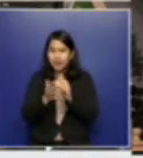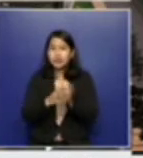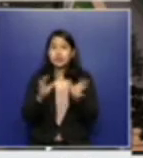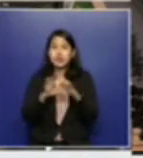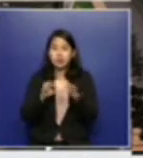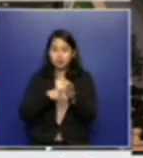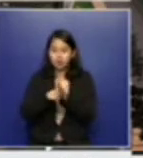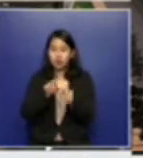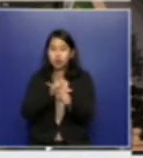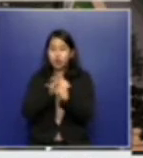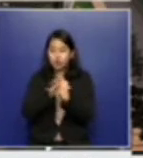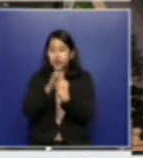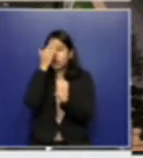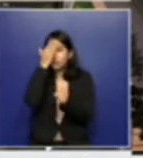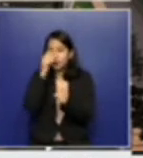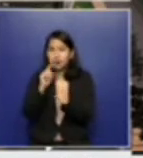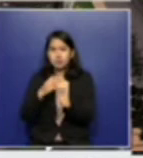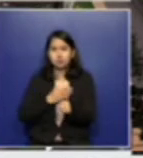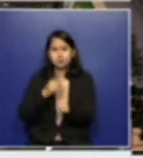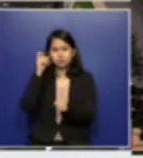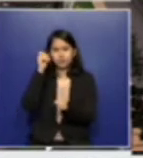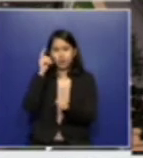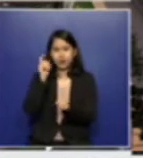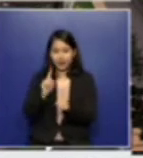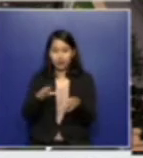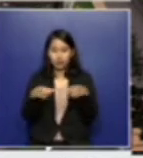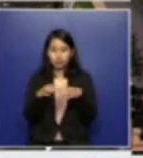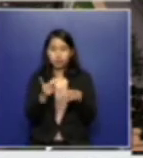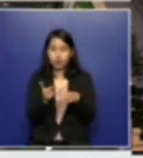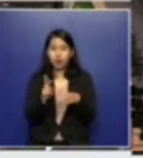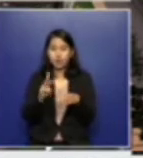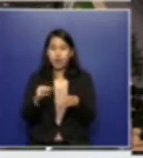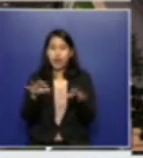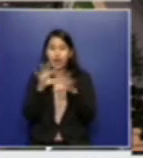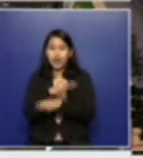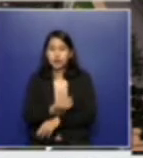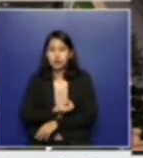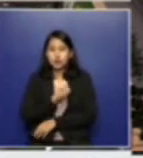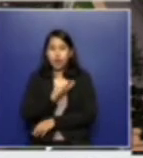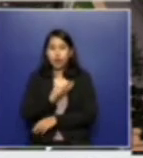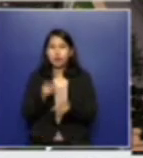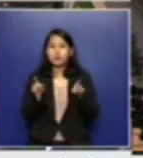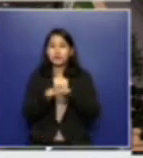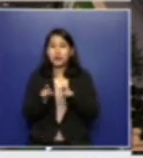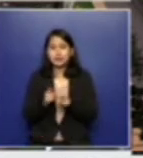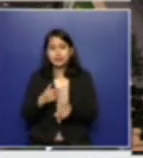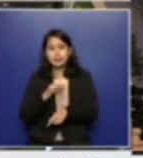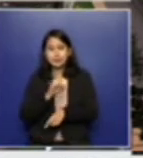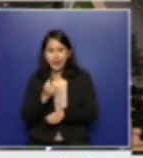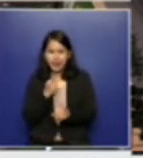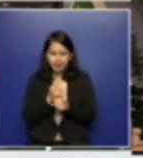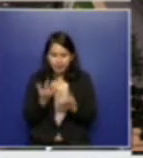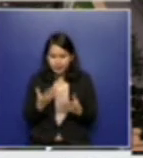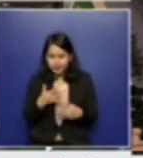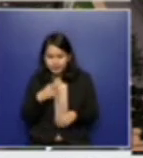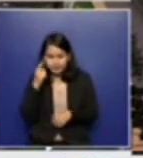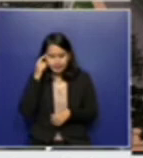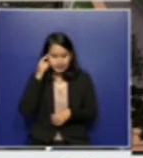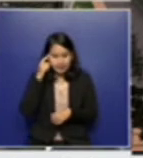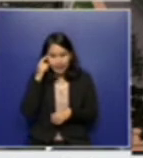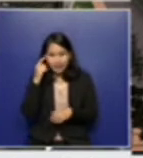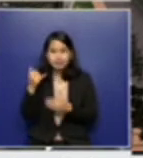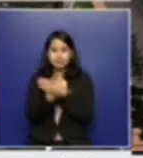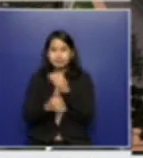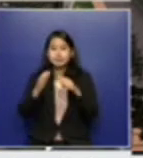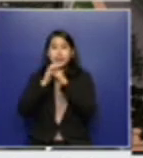ดเพราะช่วงนั้นเนี่ยผมเข้าใจว่าครม.ทุกคนตกใจเหมือนกันนะครับตัดสินใจไม่ถูกครับอู่ฮั่น